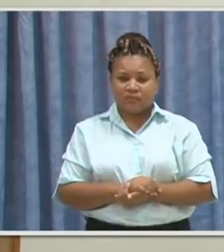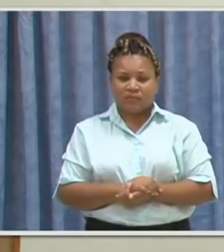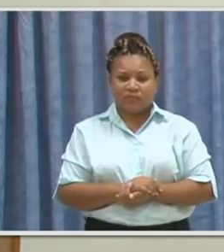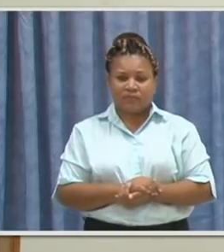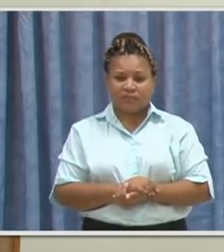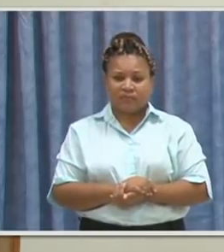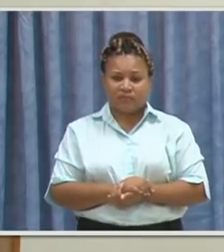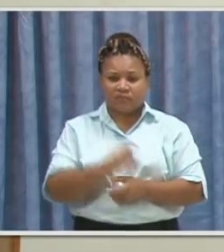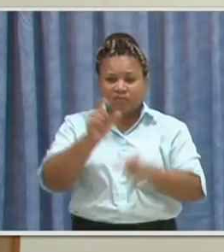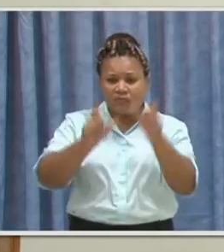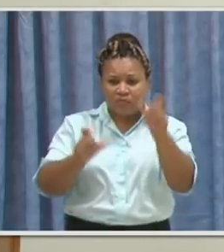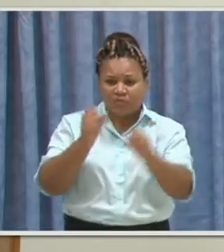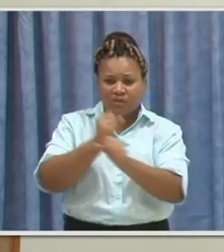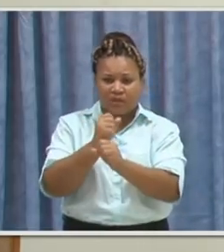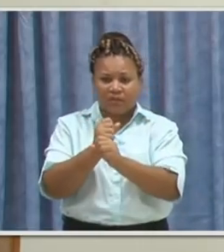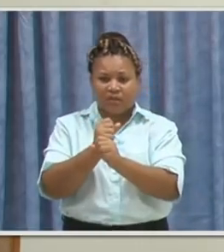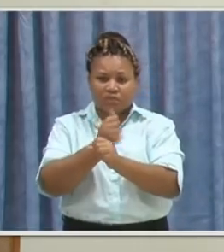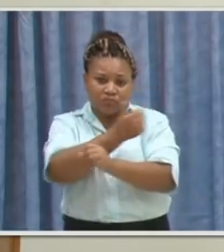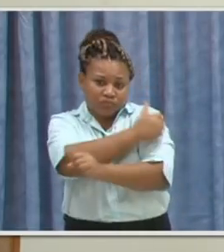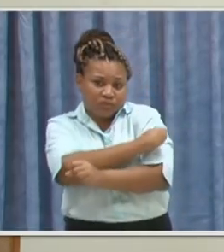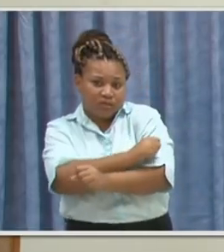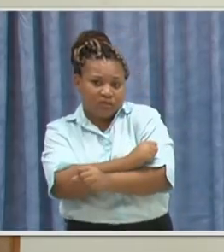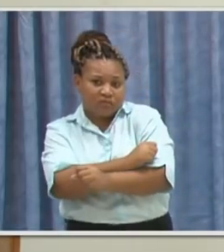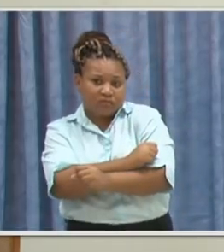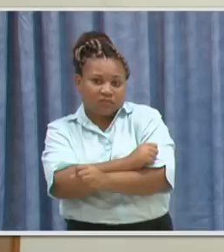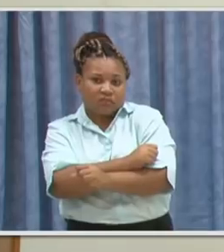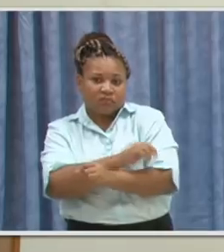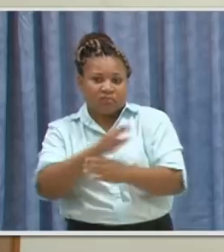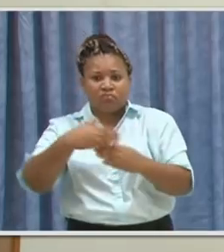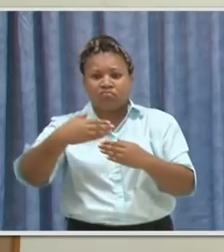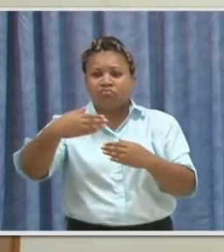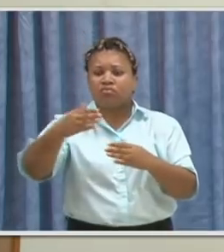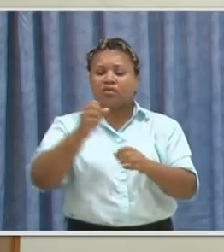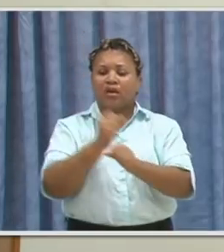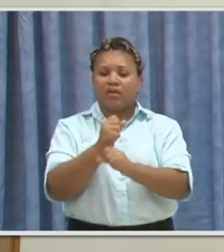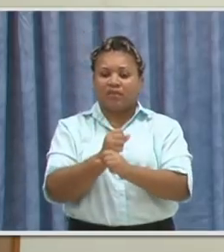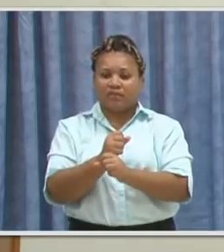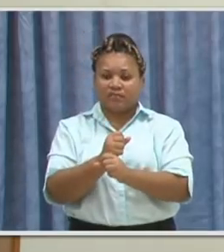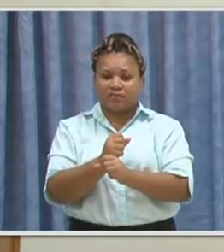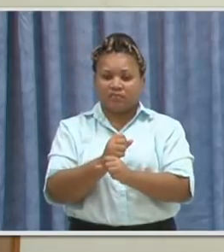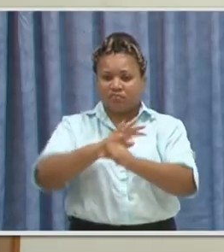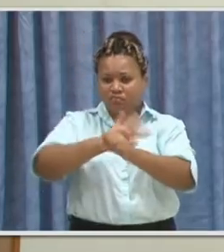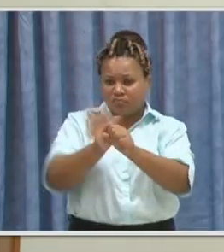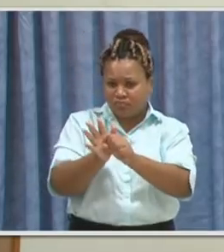positif. Et les autres corps qui travaillent fort, les autres corps strong,